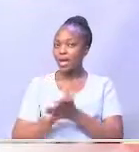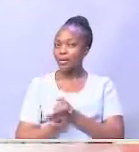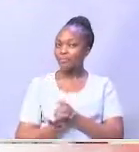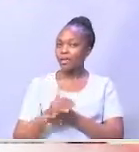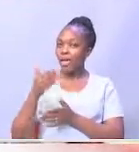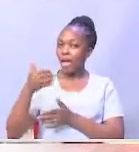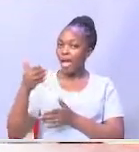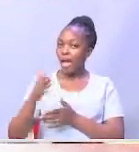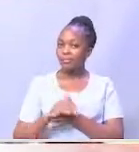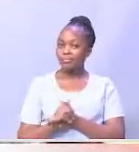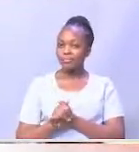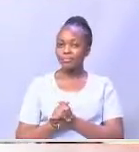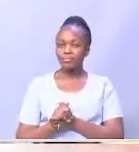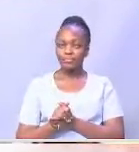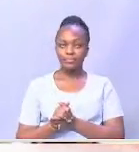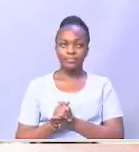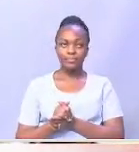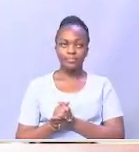Here.